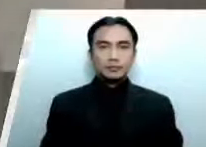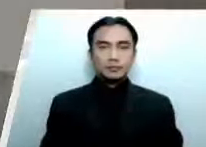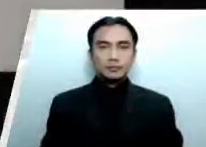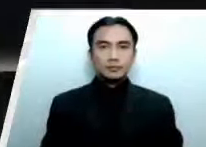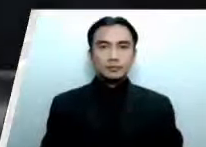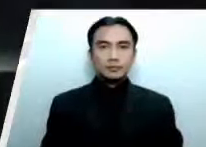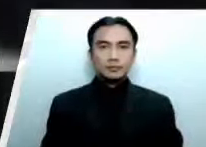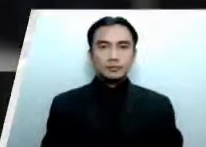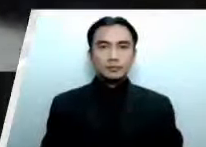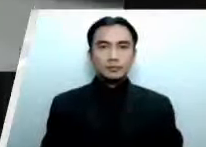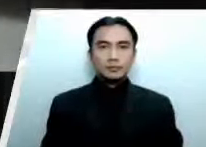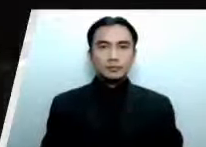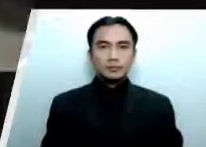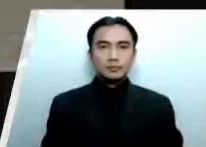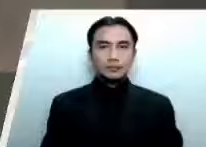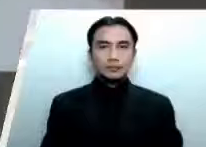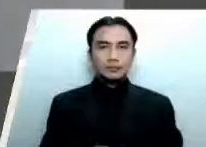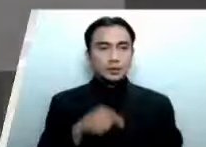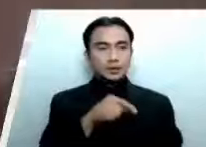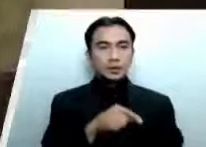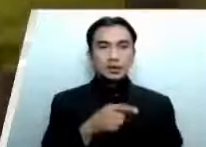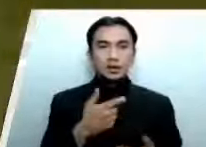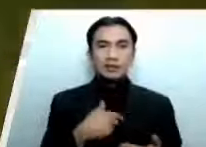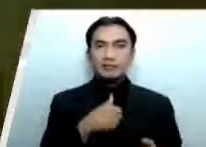Dahil kolorum umano,